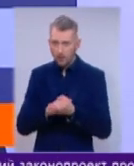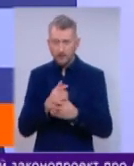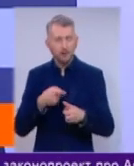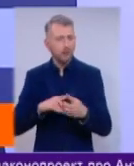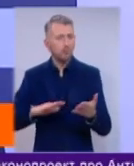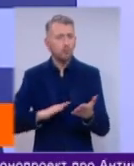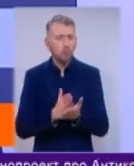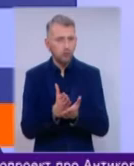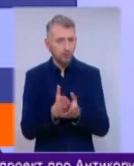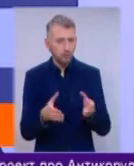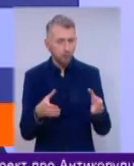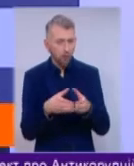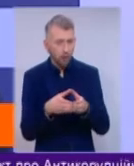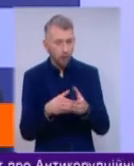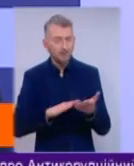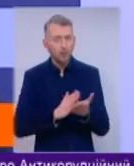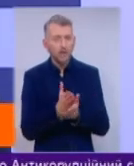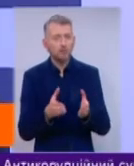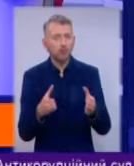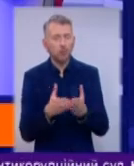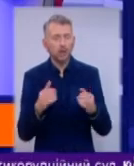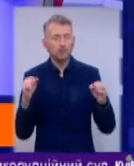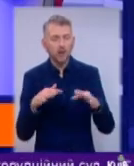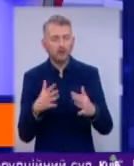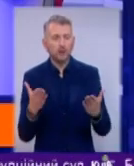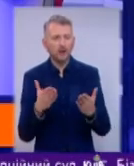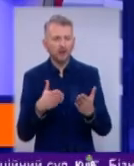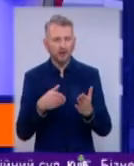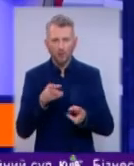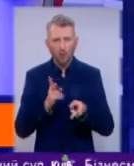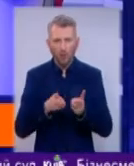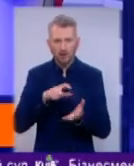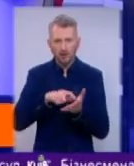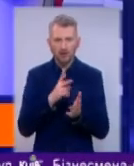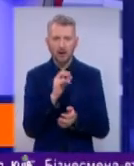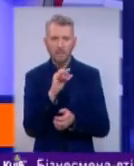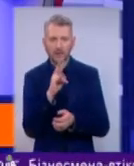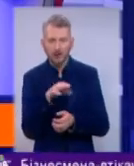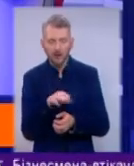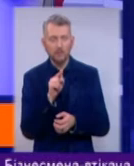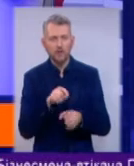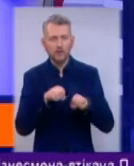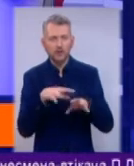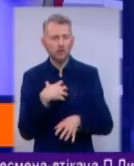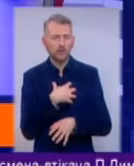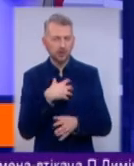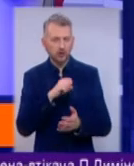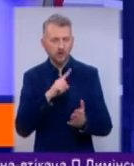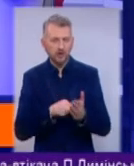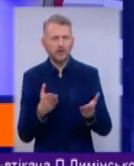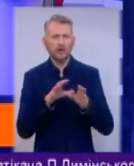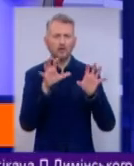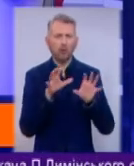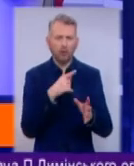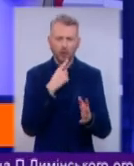Ні, це політбюро, яке збирається на якийсь кухонний кабінет, так званий, і вони вирішують стратегічні питання, які закони